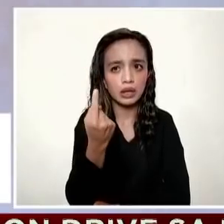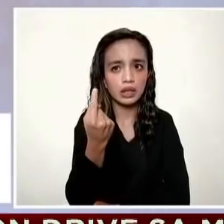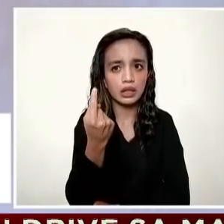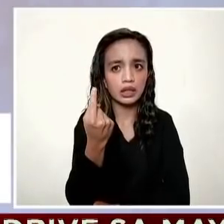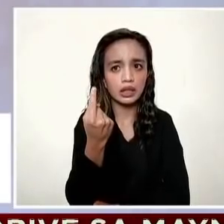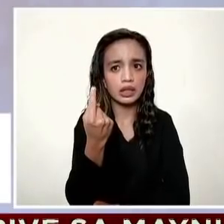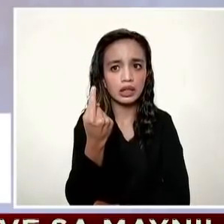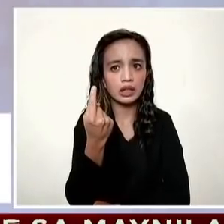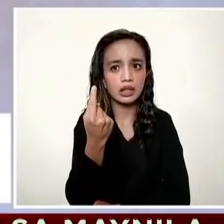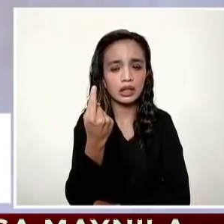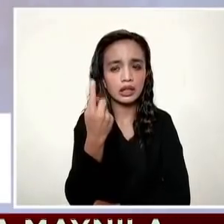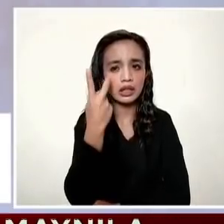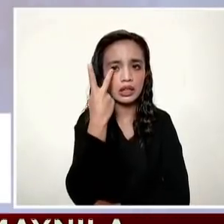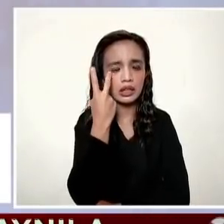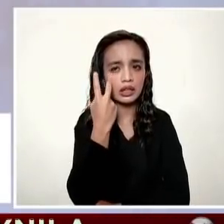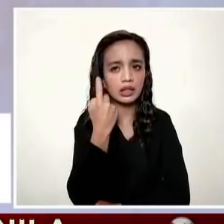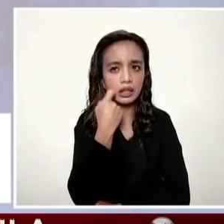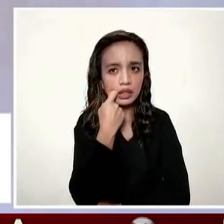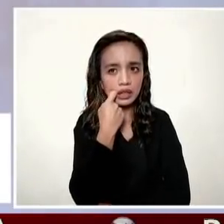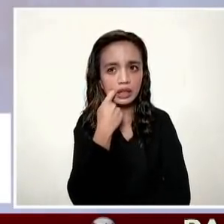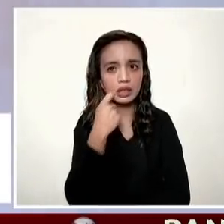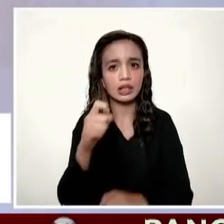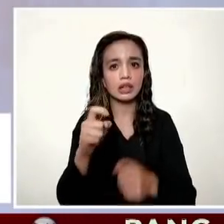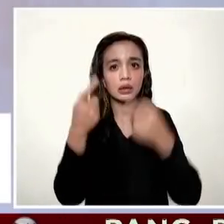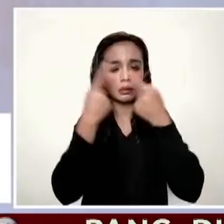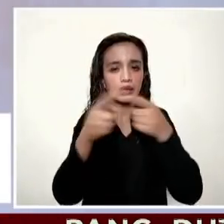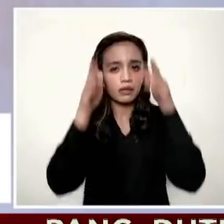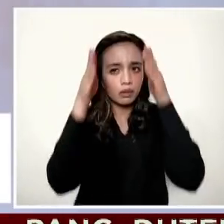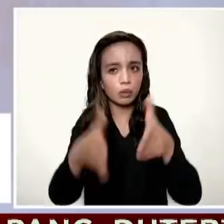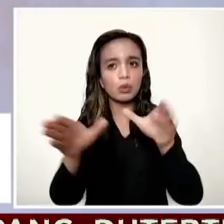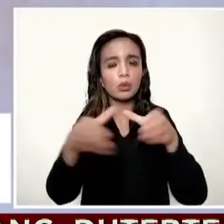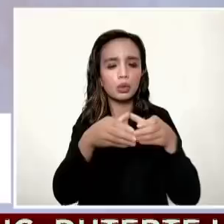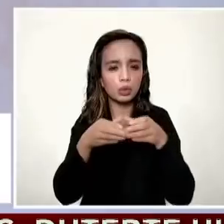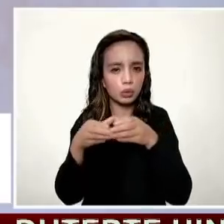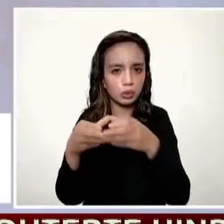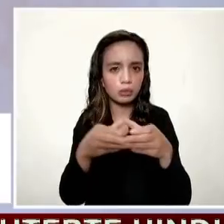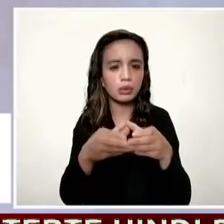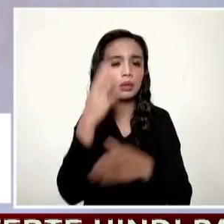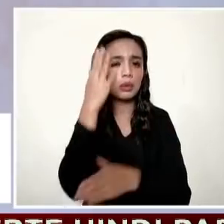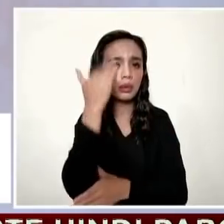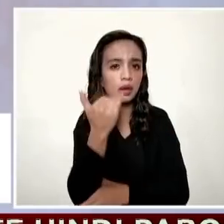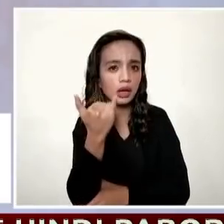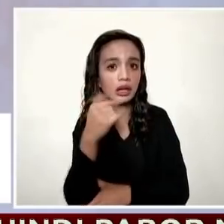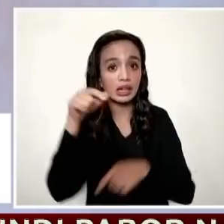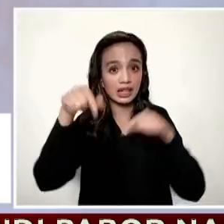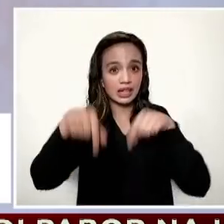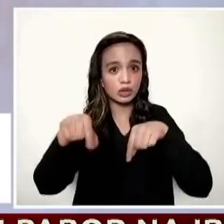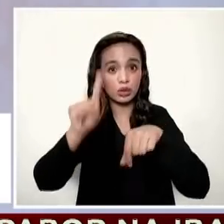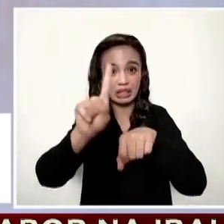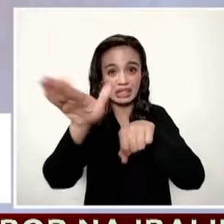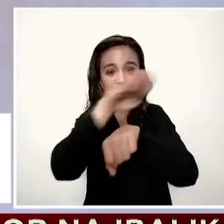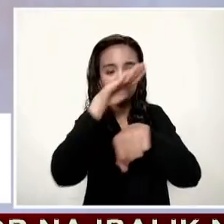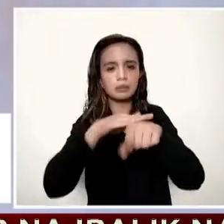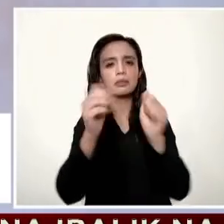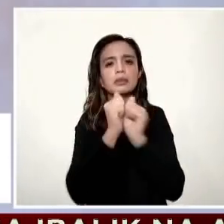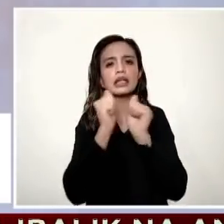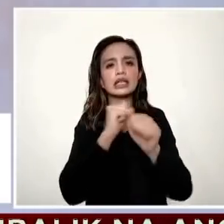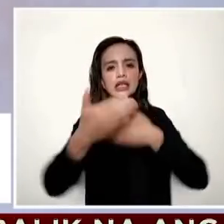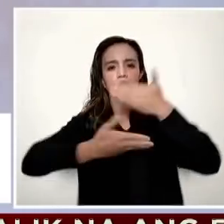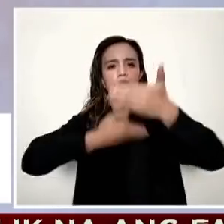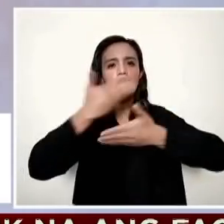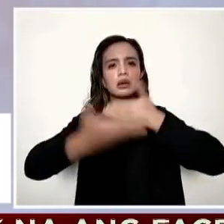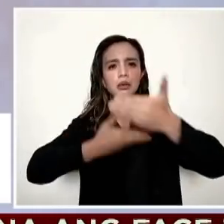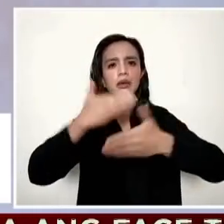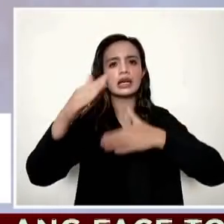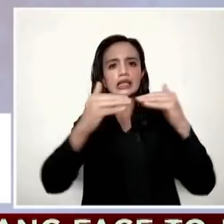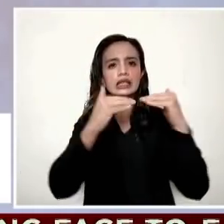pre-election ritual na pansamantalang alyansa ang resulta. Sa halip po, ito ay isang dynamic na proseso na tuloy-tuloy